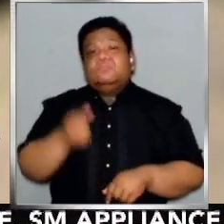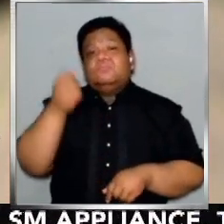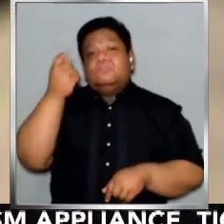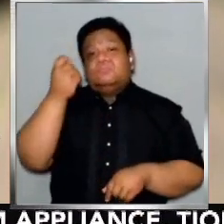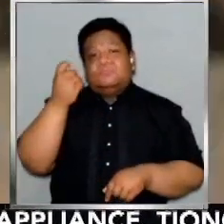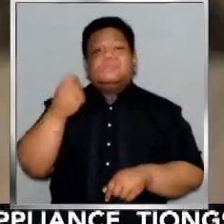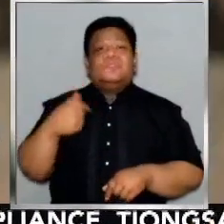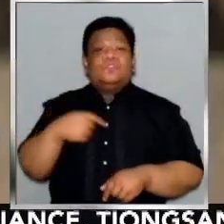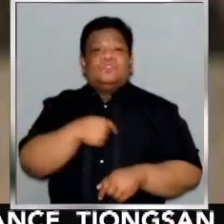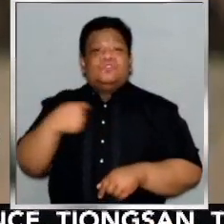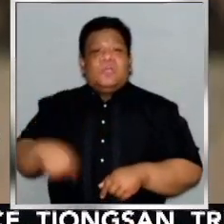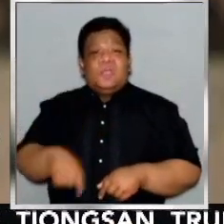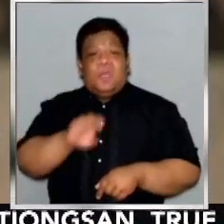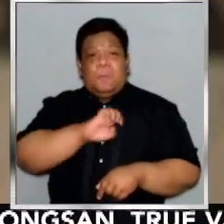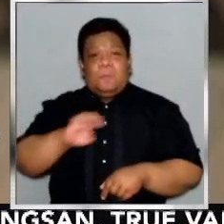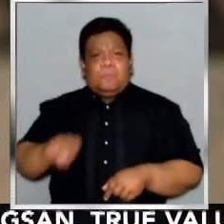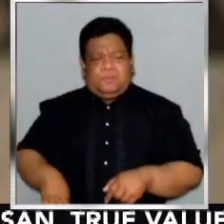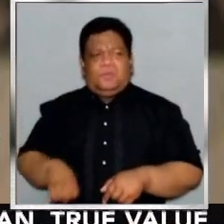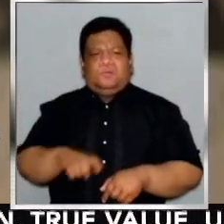nauugnay sa POGO.